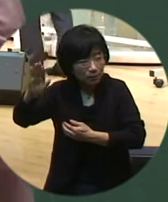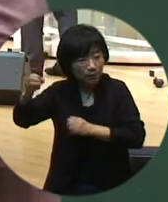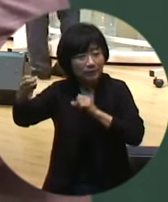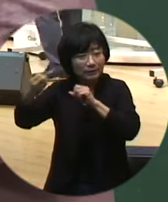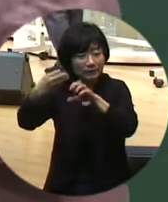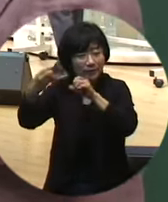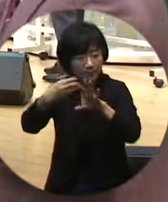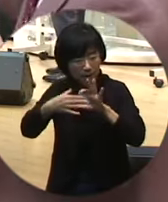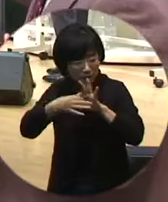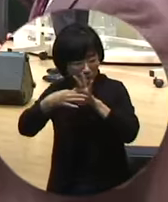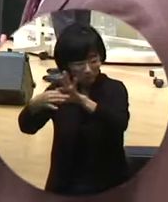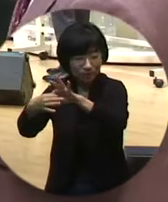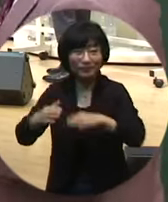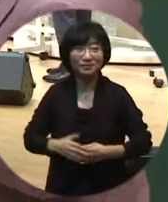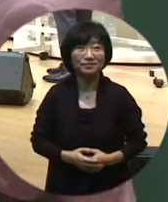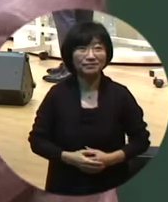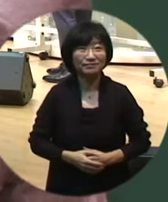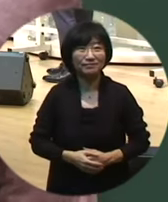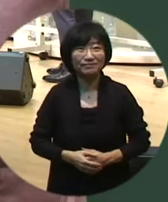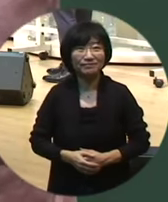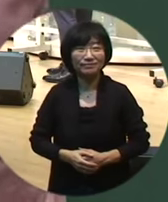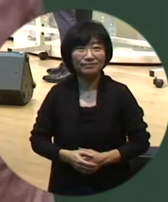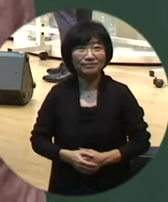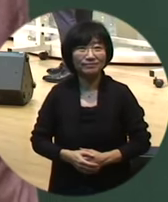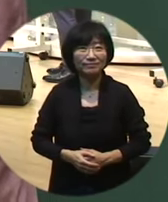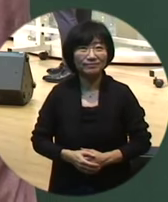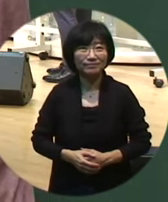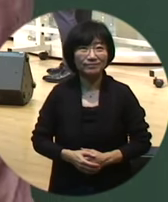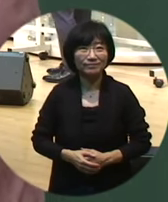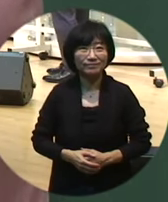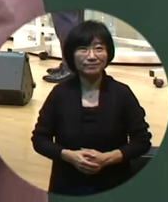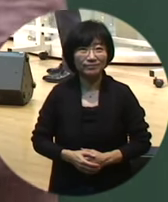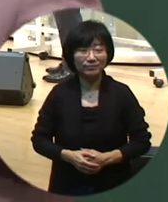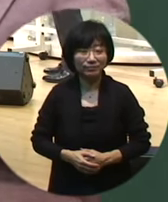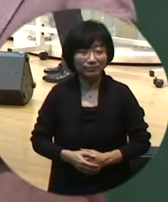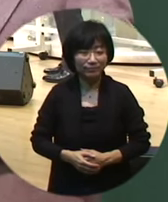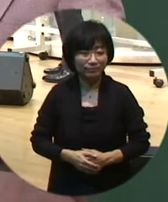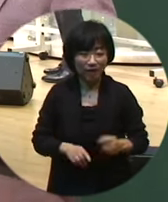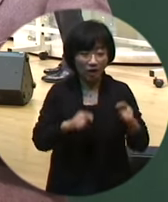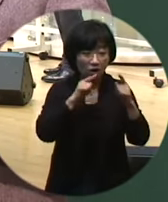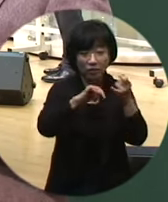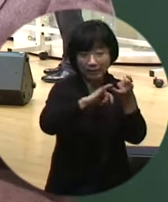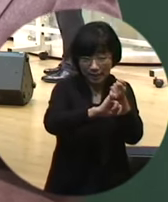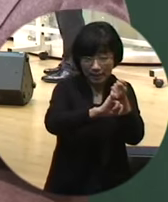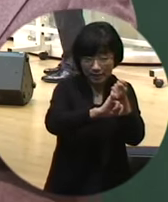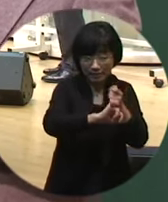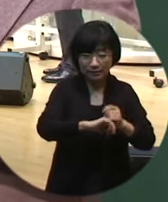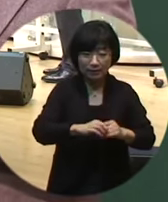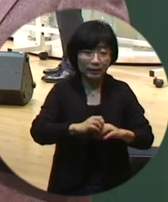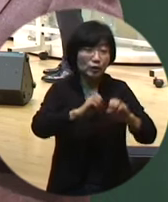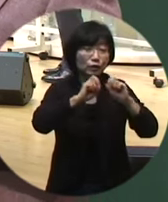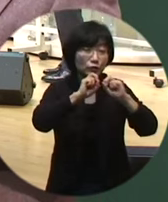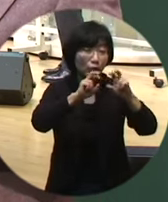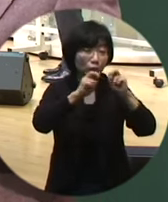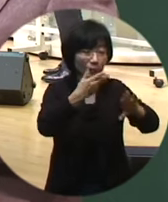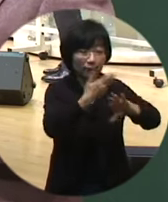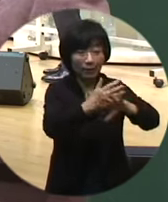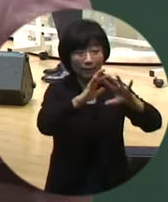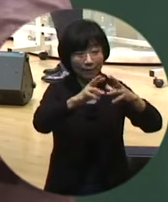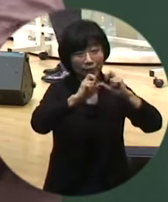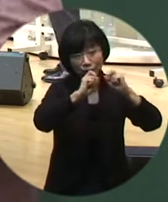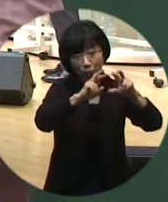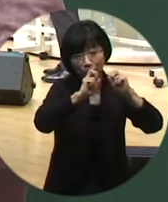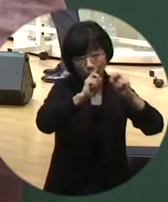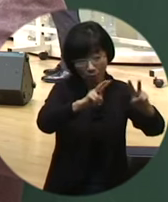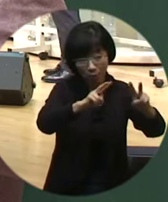of continuation. 이거를 다른 말로 하면 이게 보인단 말이에요. 선교가 보여요. 선교. In other words, what you're able to see is missions. 성취될